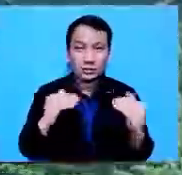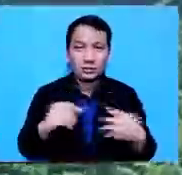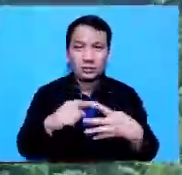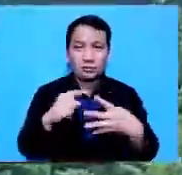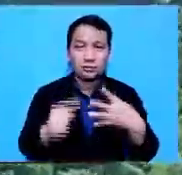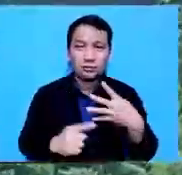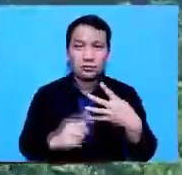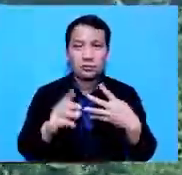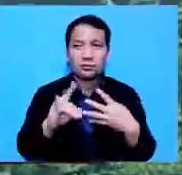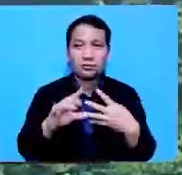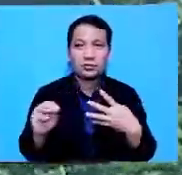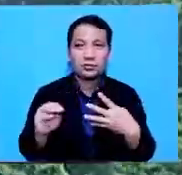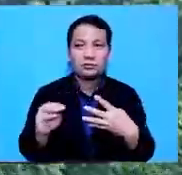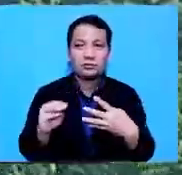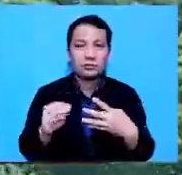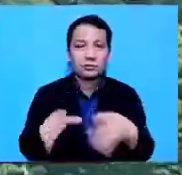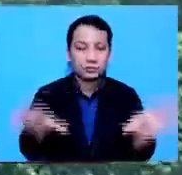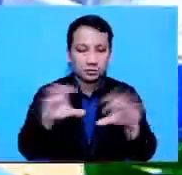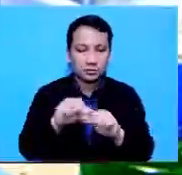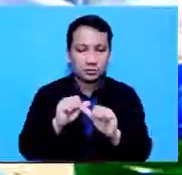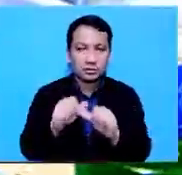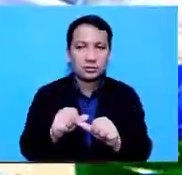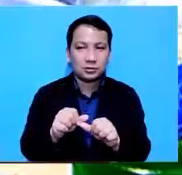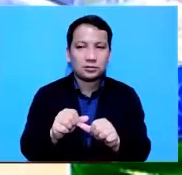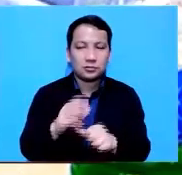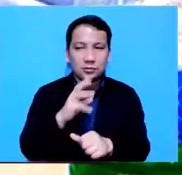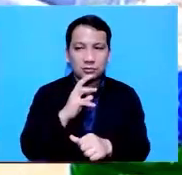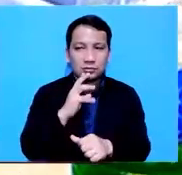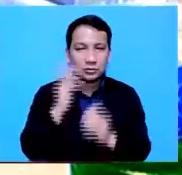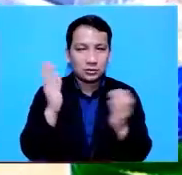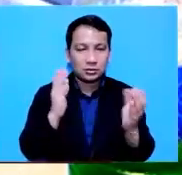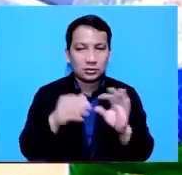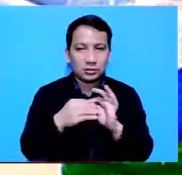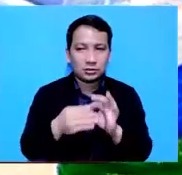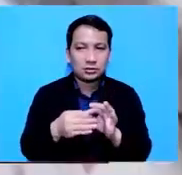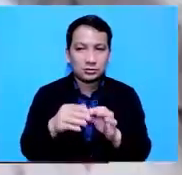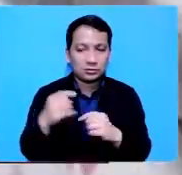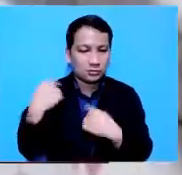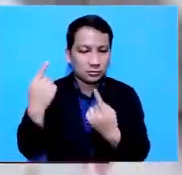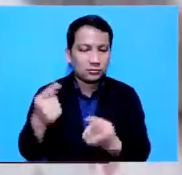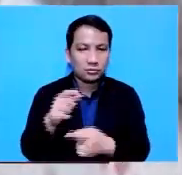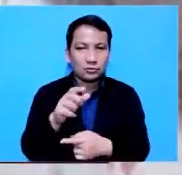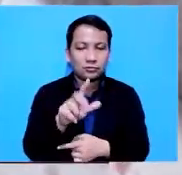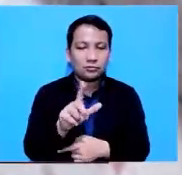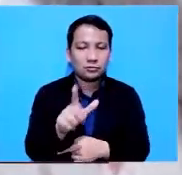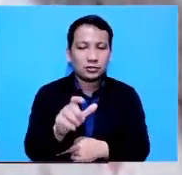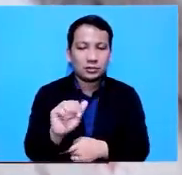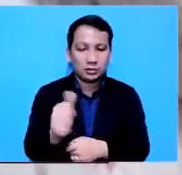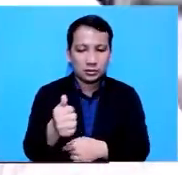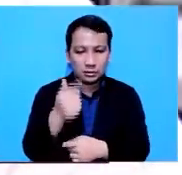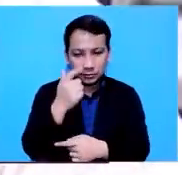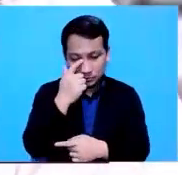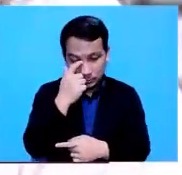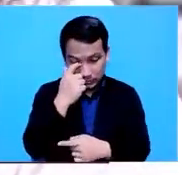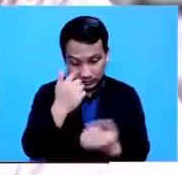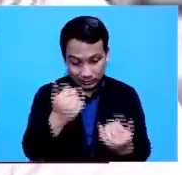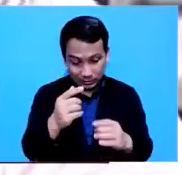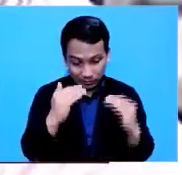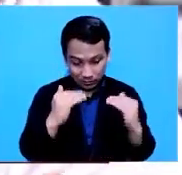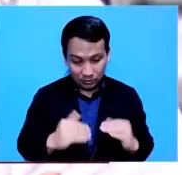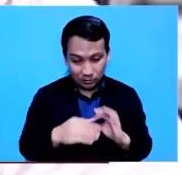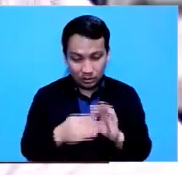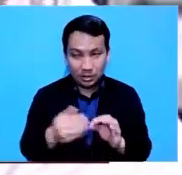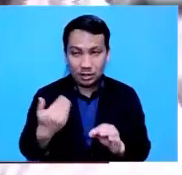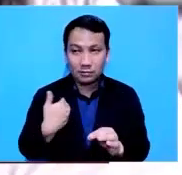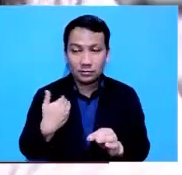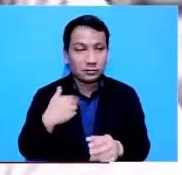hindi raw malayong maulit ang matinding water service interruptions noong 2010. Ngayon lang, di ba, meron na tayong naririnig,